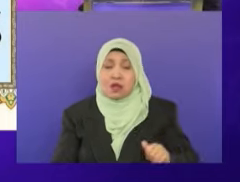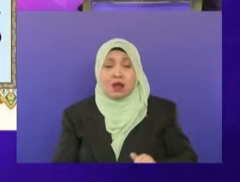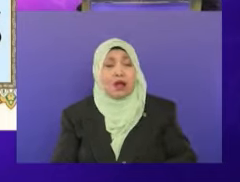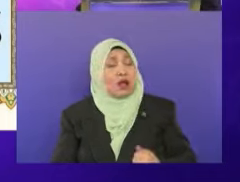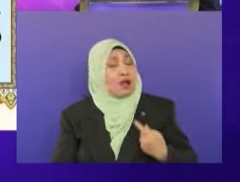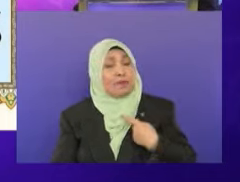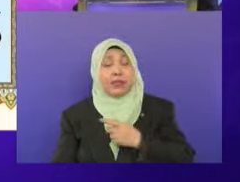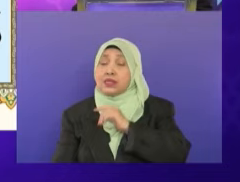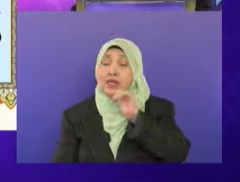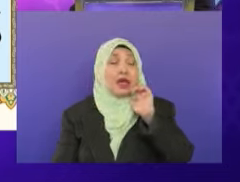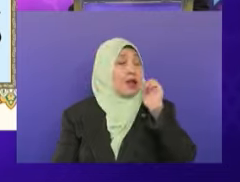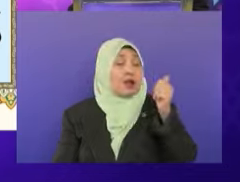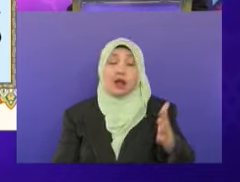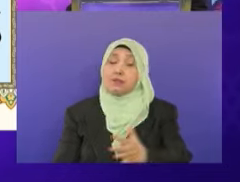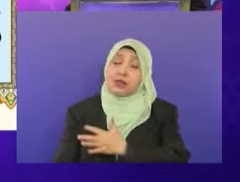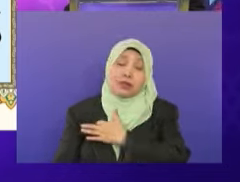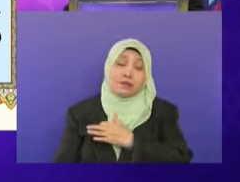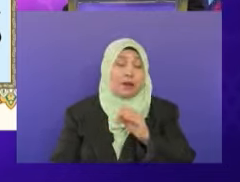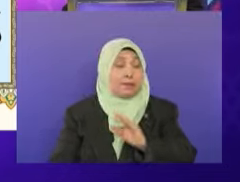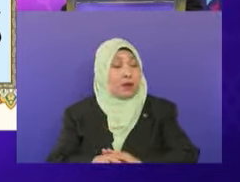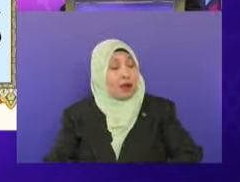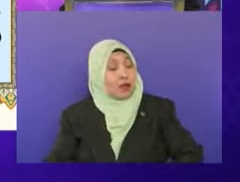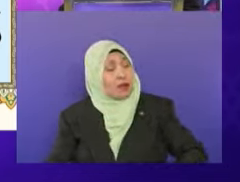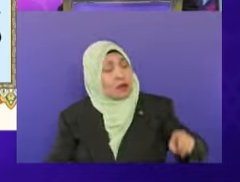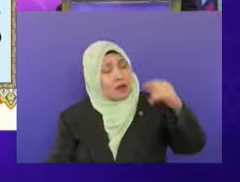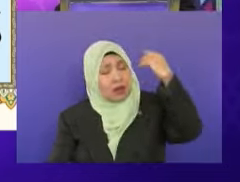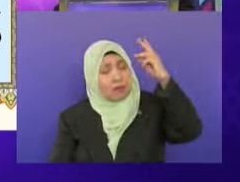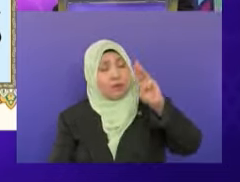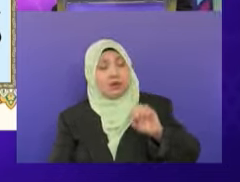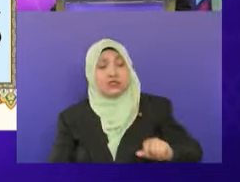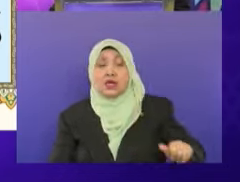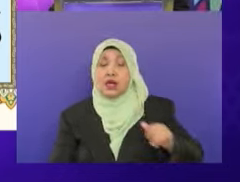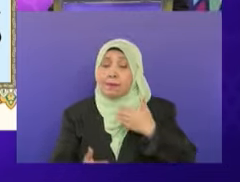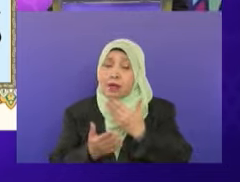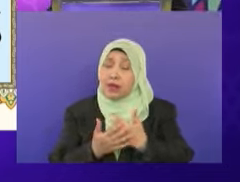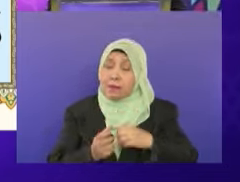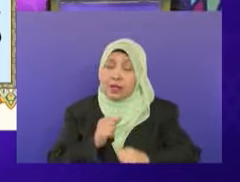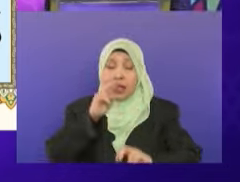نؤمن لك حتى نرى الله جهرة